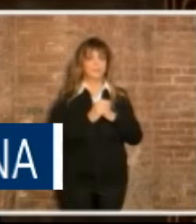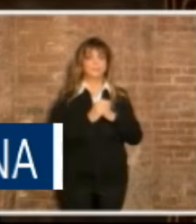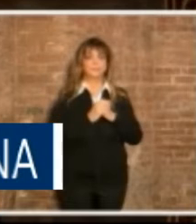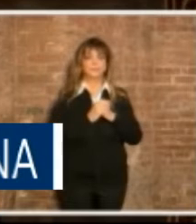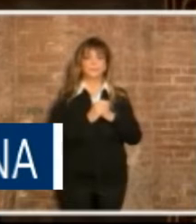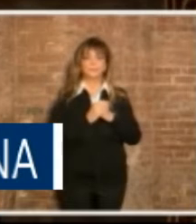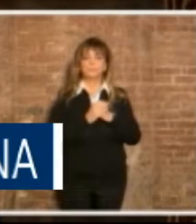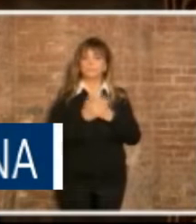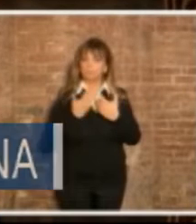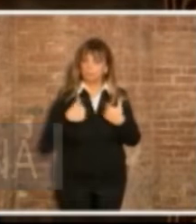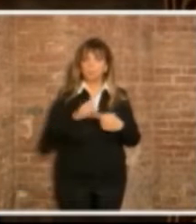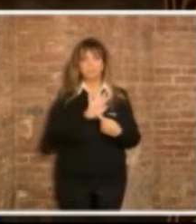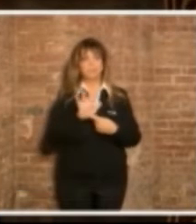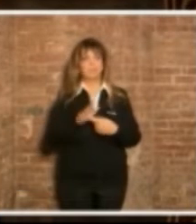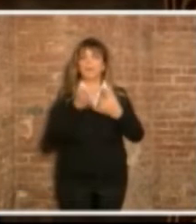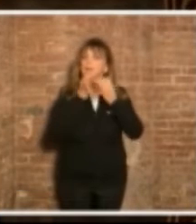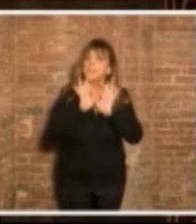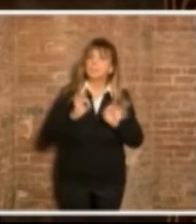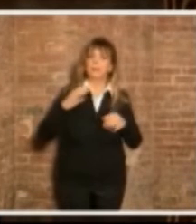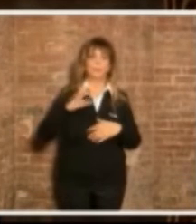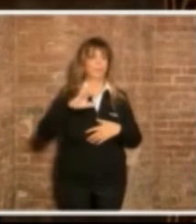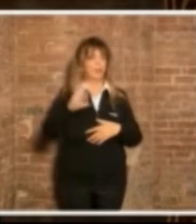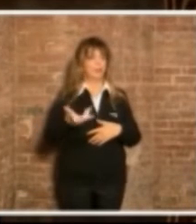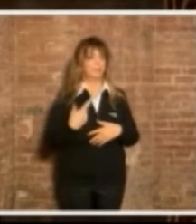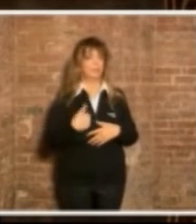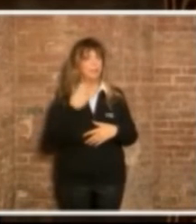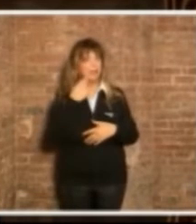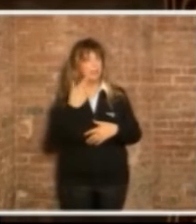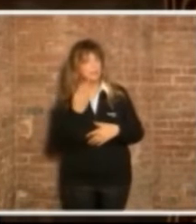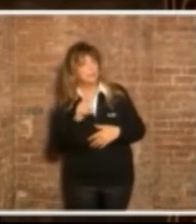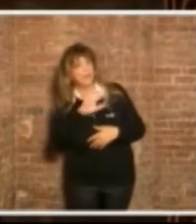manifestando rispetto per gli altri e per l'interesse comune.